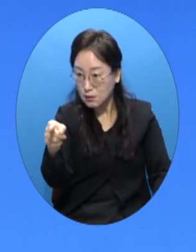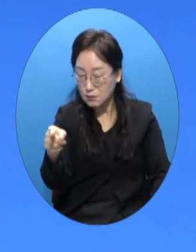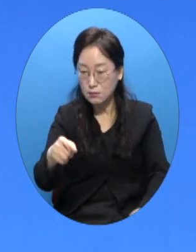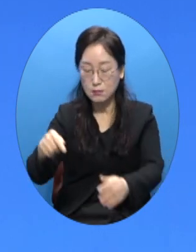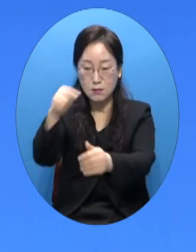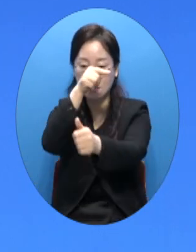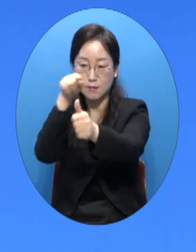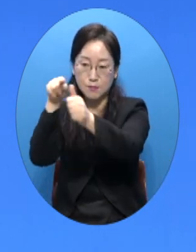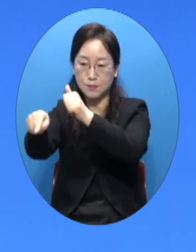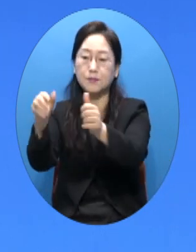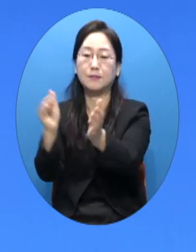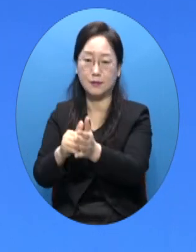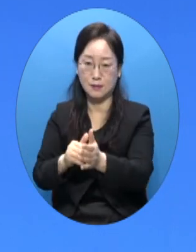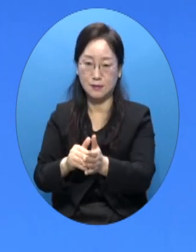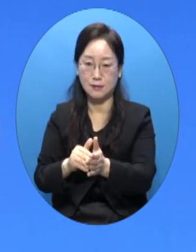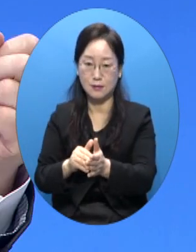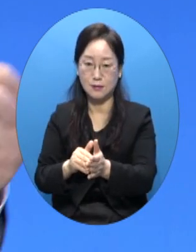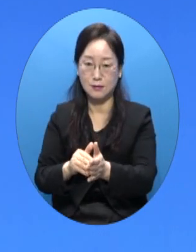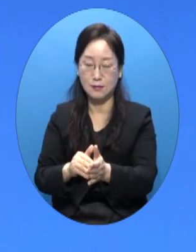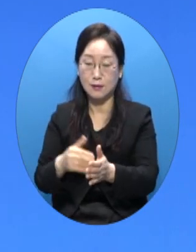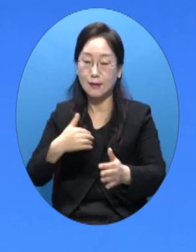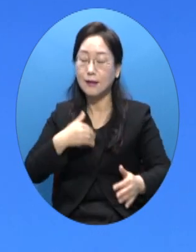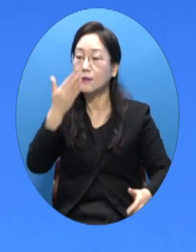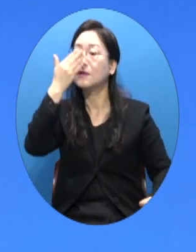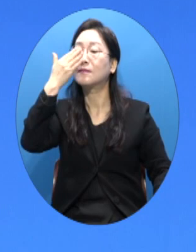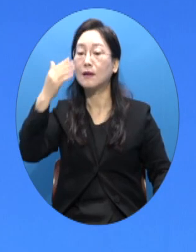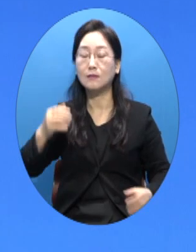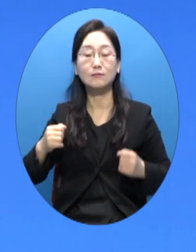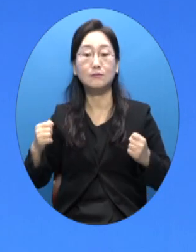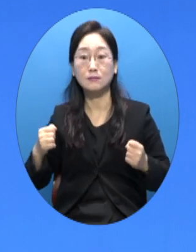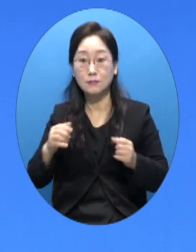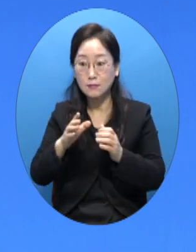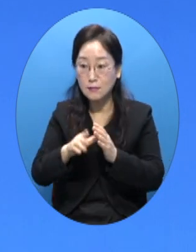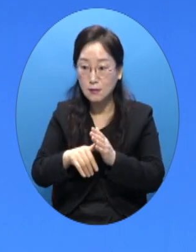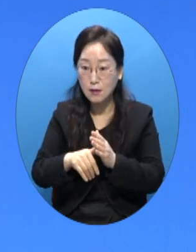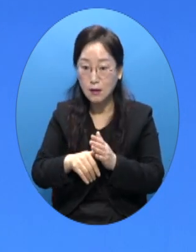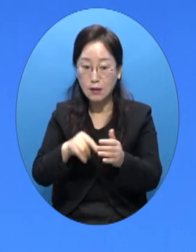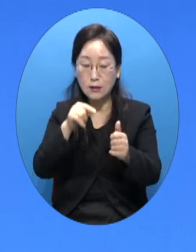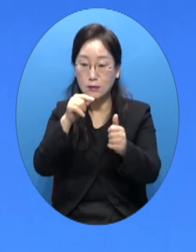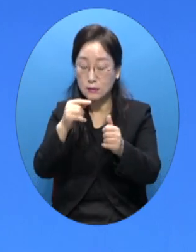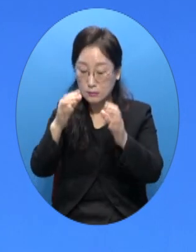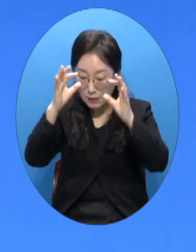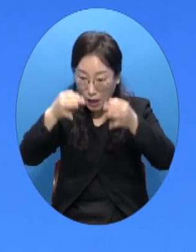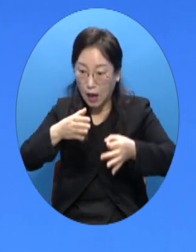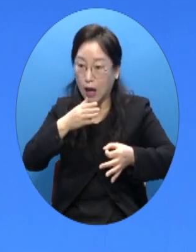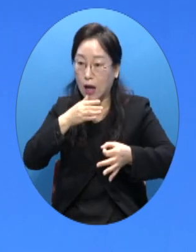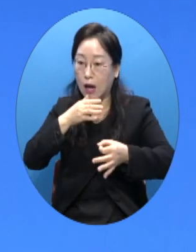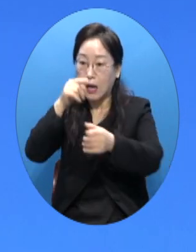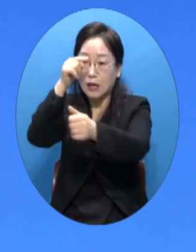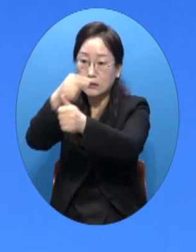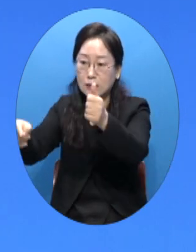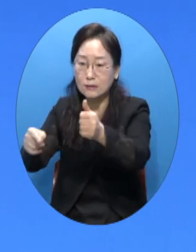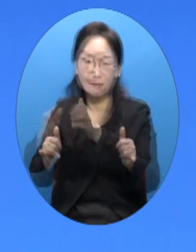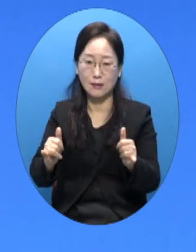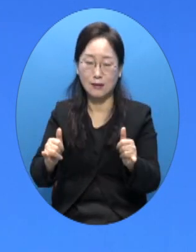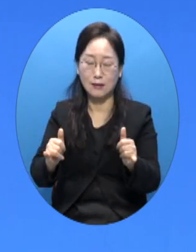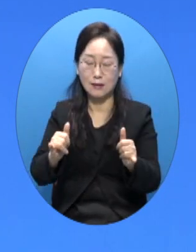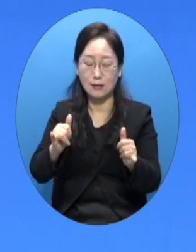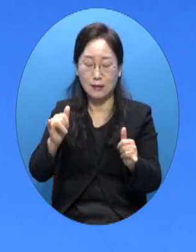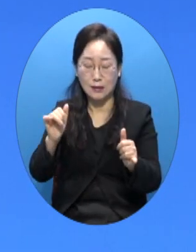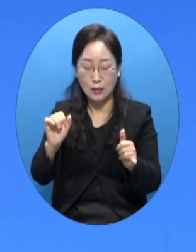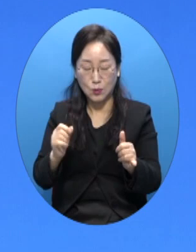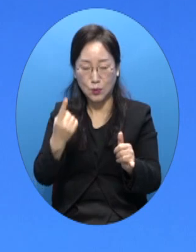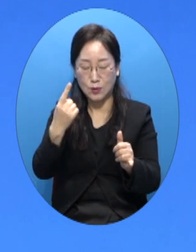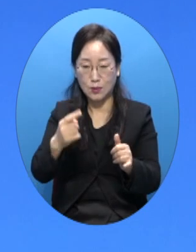저 죽였습니다 내가 할 수 있다 했을 그때에 그는 살인자가 된 것이고 이로 말미암아 그런